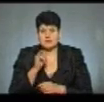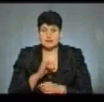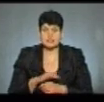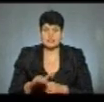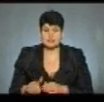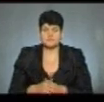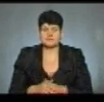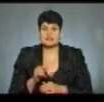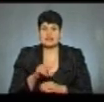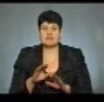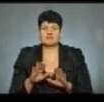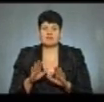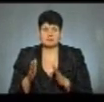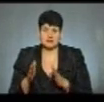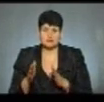Таких випадків, щоб